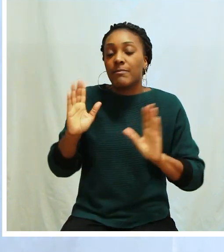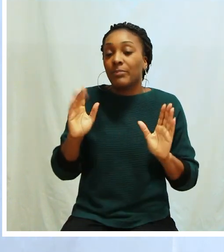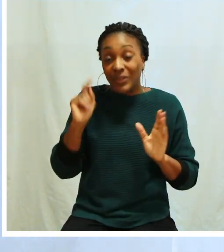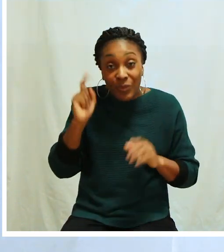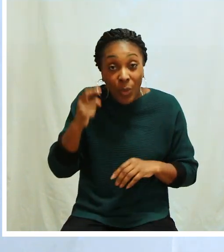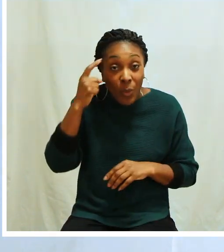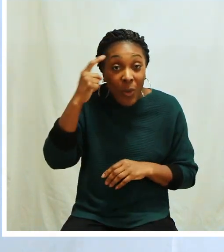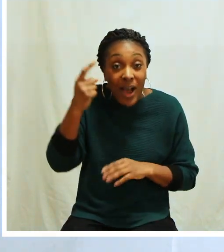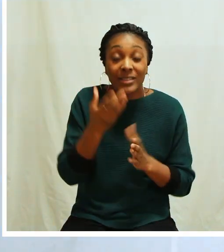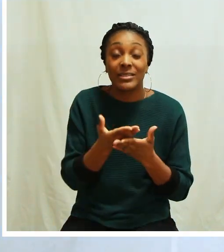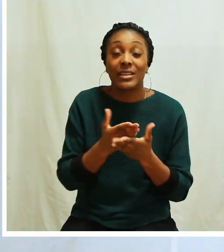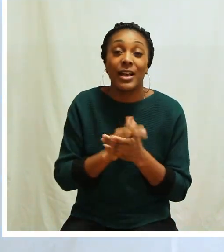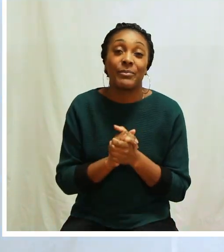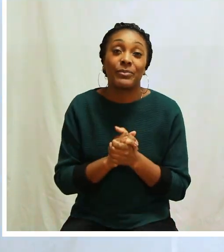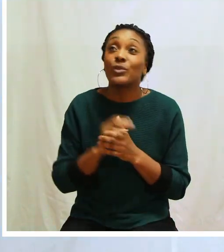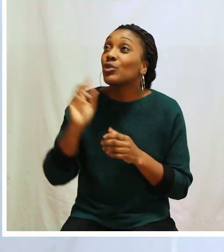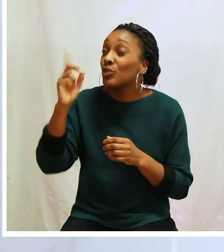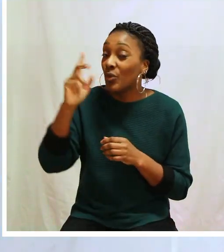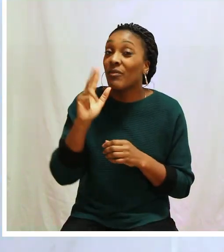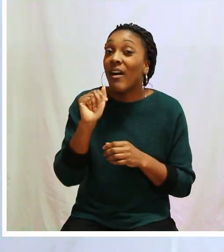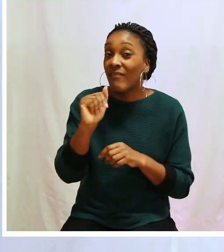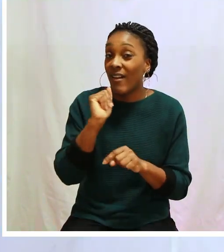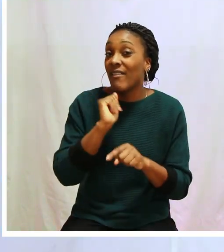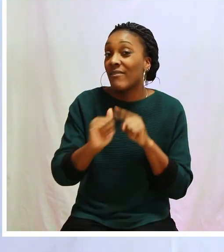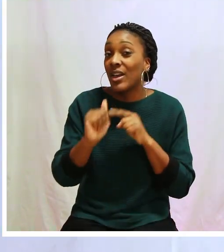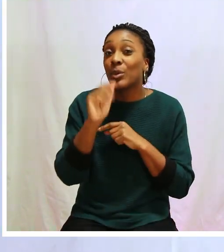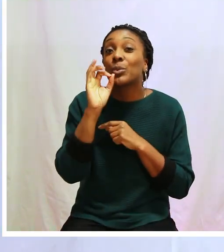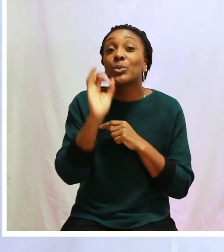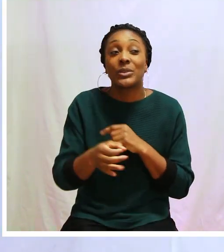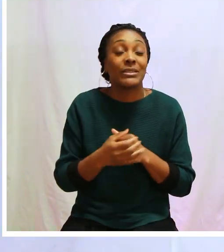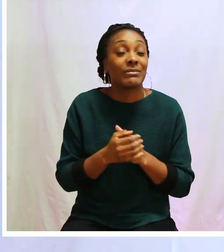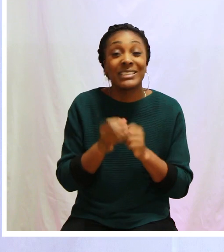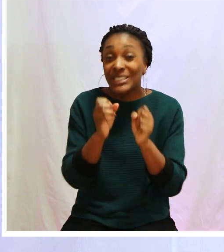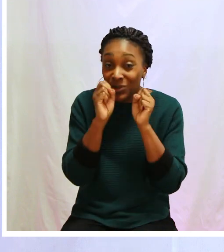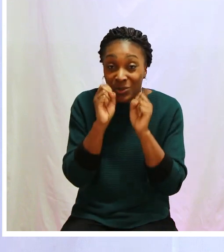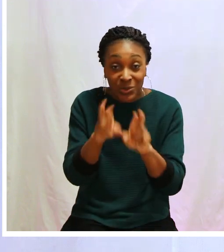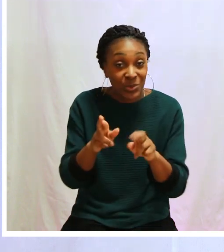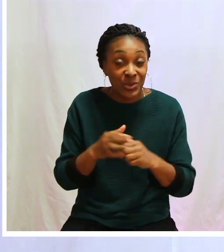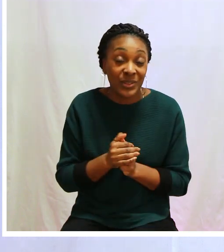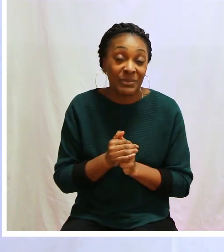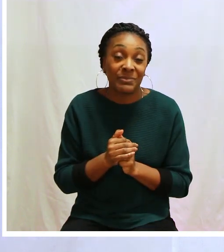Crois-le dans ton cœur, parce que Dieu va le faire. Il va le faire dans ta vie, c'est sûr.